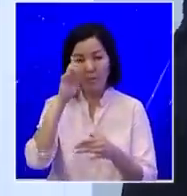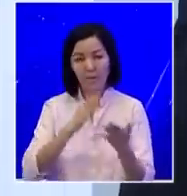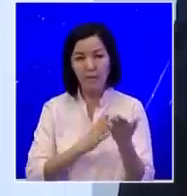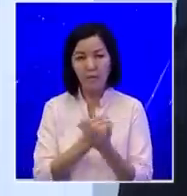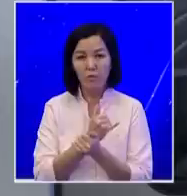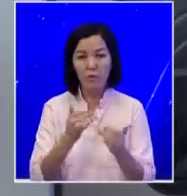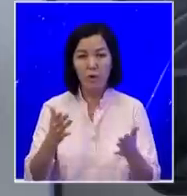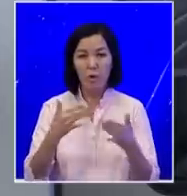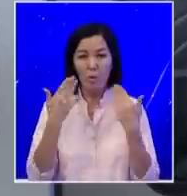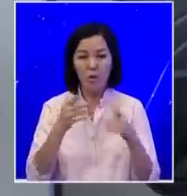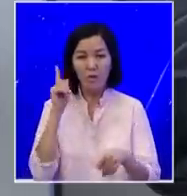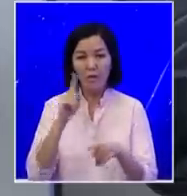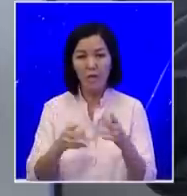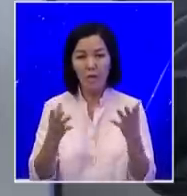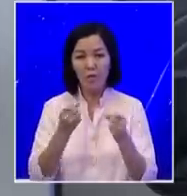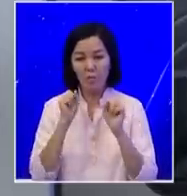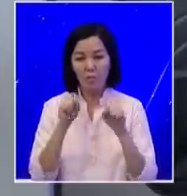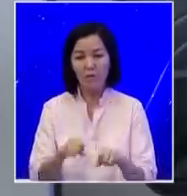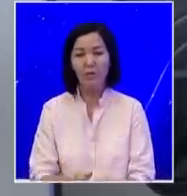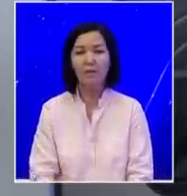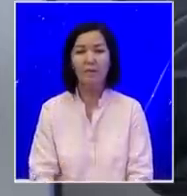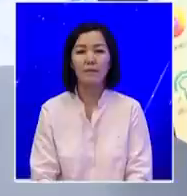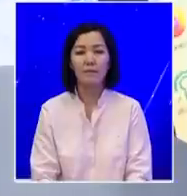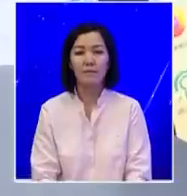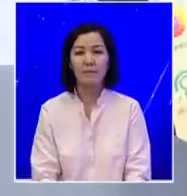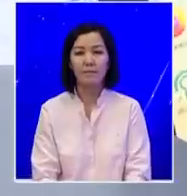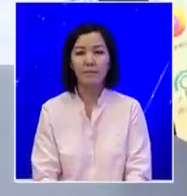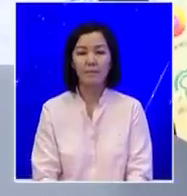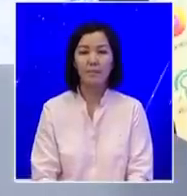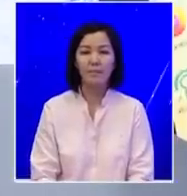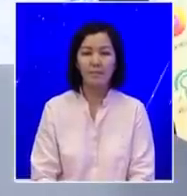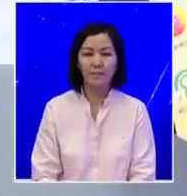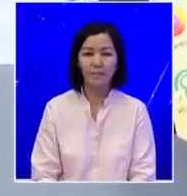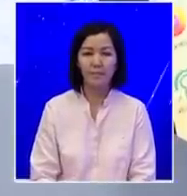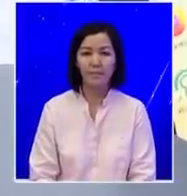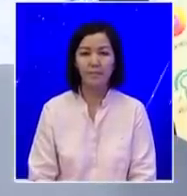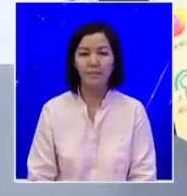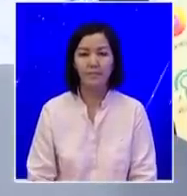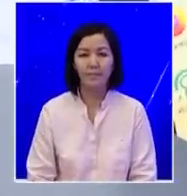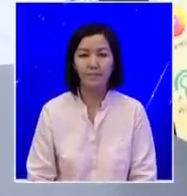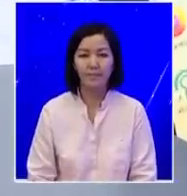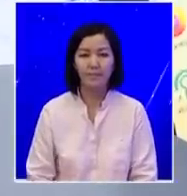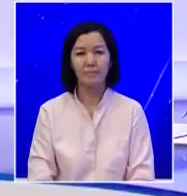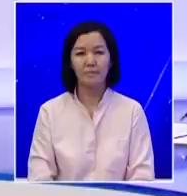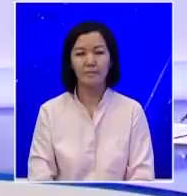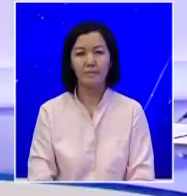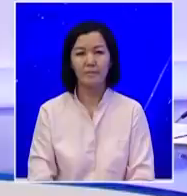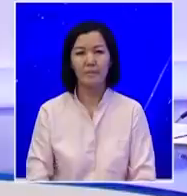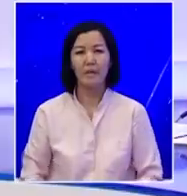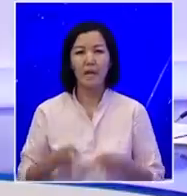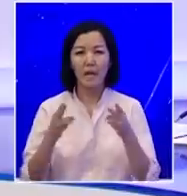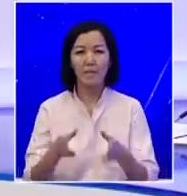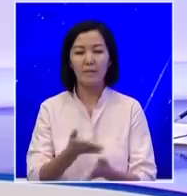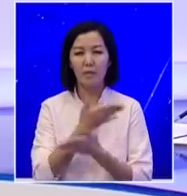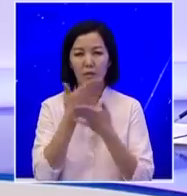түрлерін оңай әрі жылдам беретін болады. Рахат Рахымжанов, Айдос Қалиев, жетісу арнасы, Ақсу ауданынан. Еш